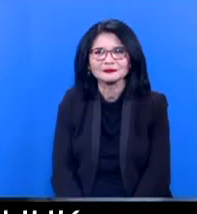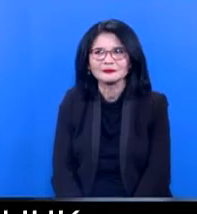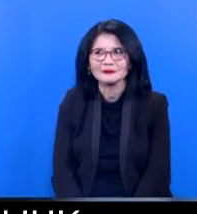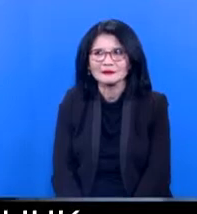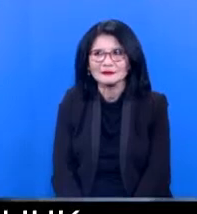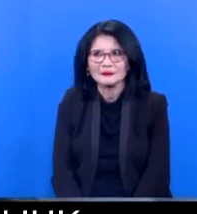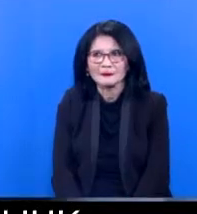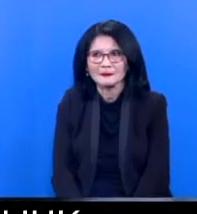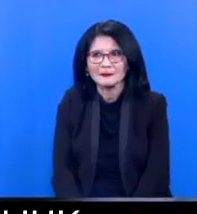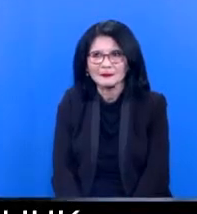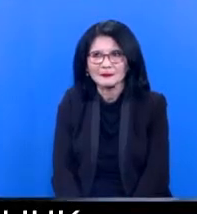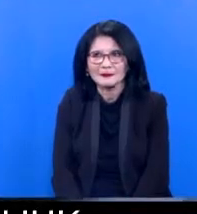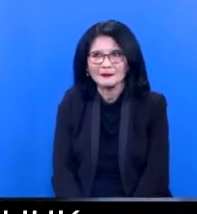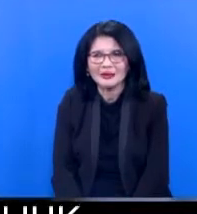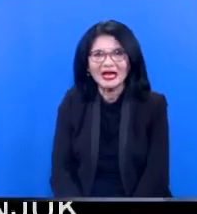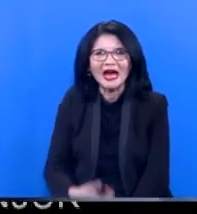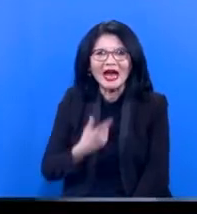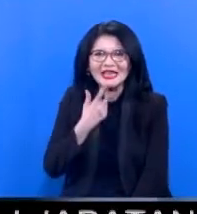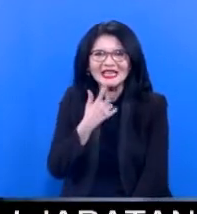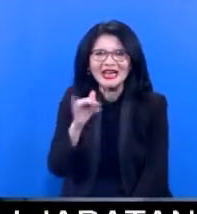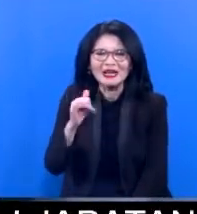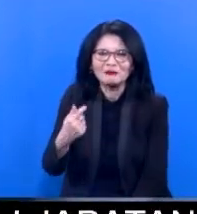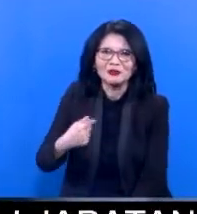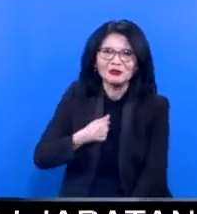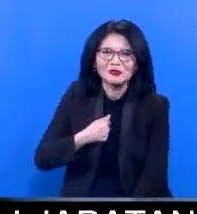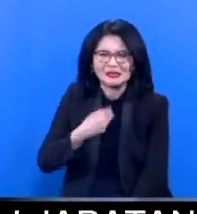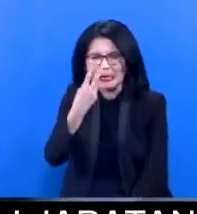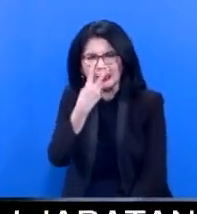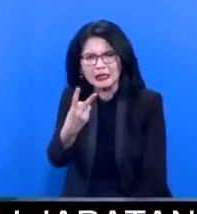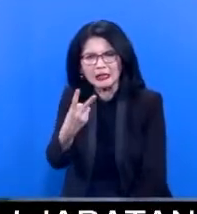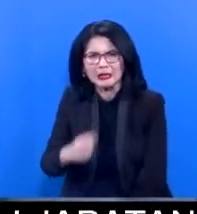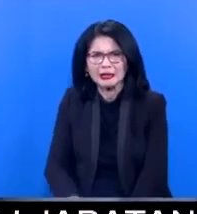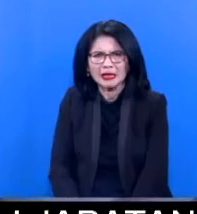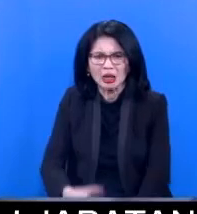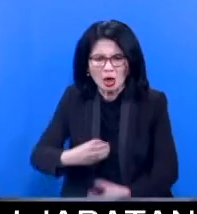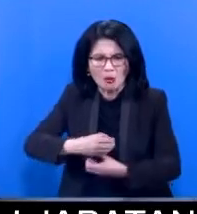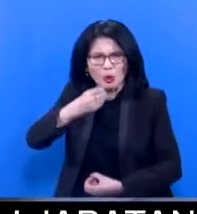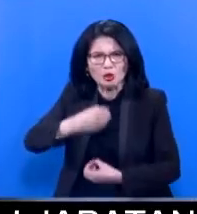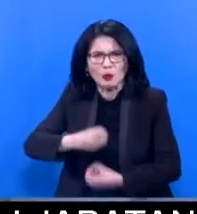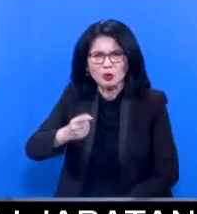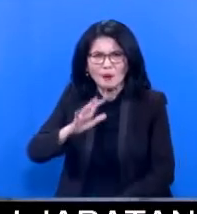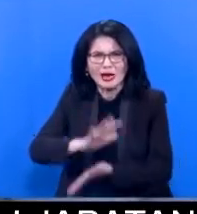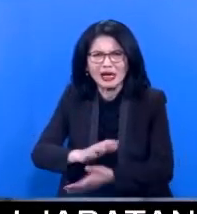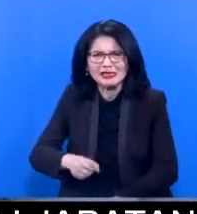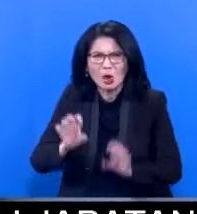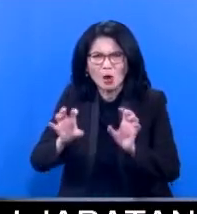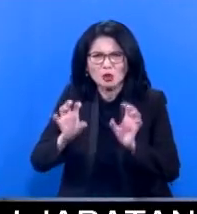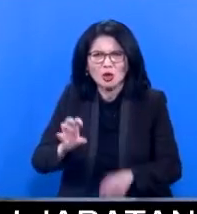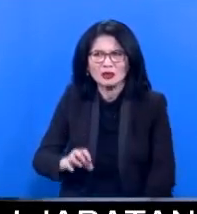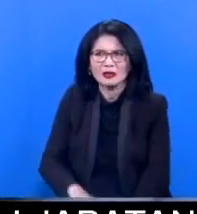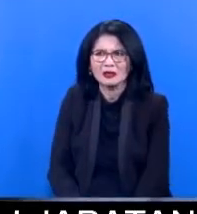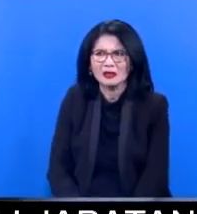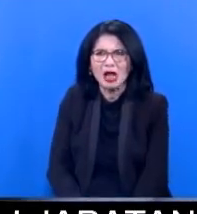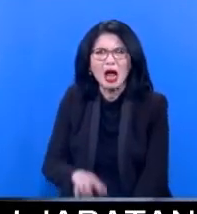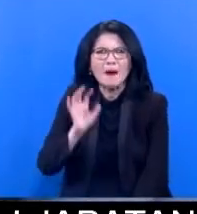Ini semacam refleksi kegelisahan saya aja melihat beberapa lingkungan yang semakin kotor. Semakin